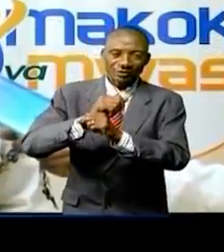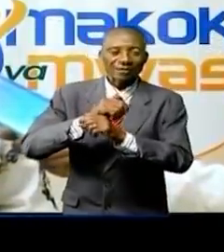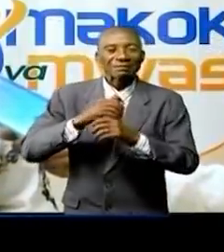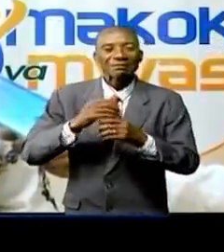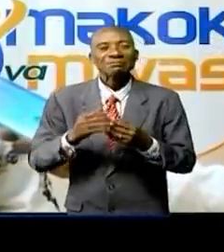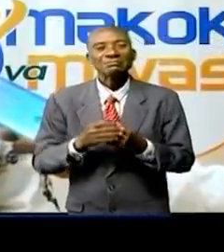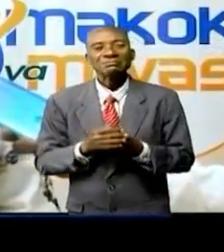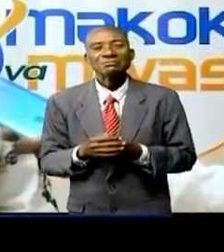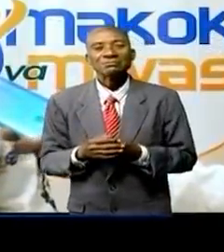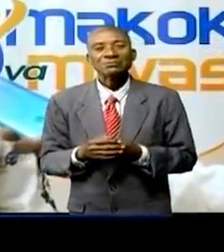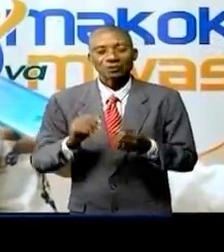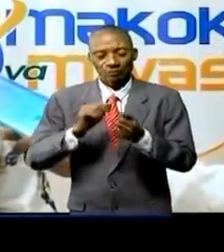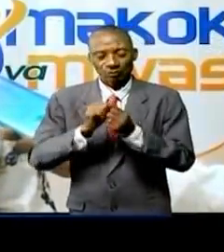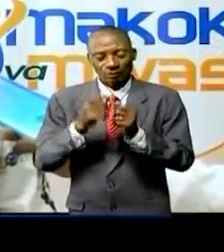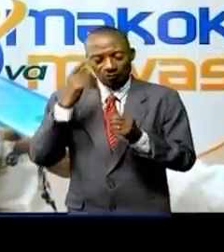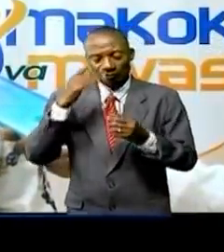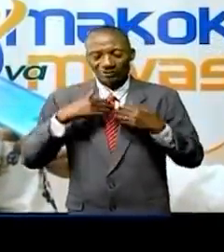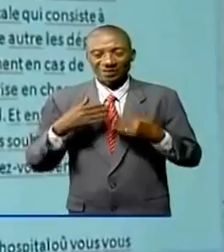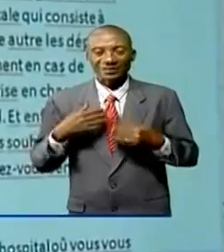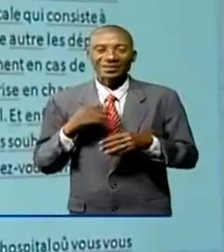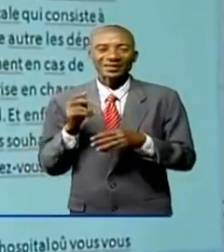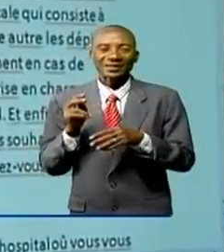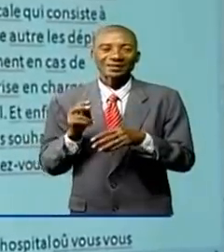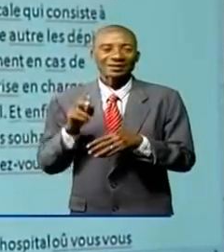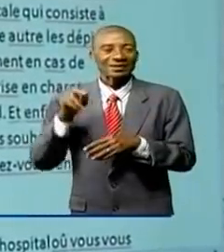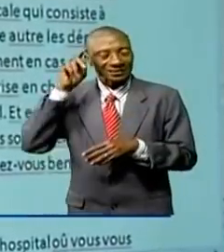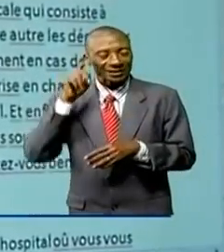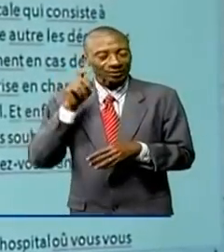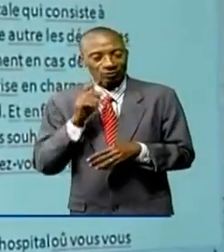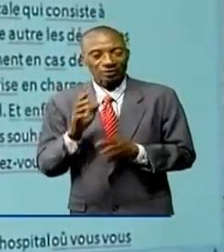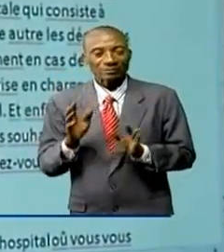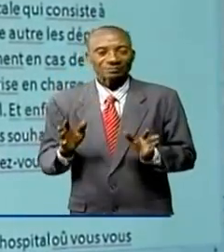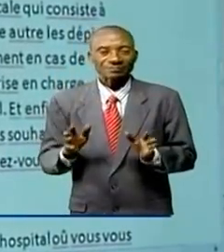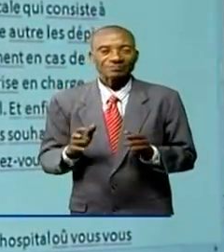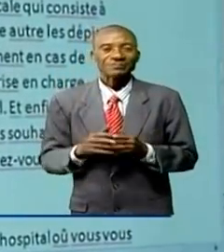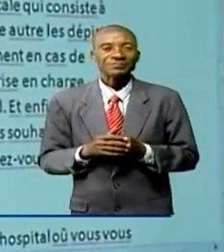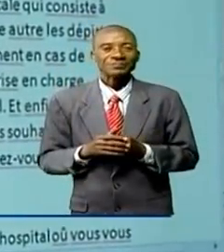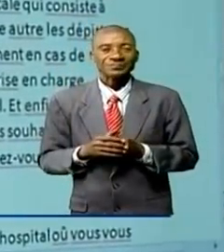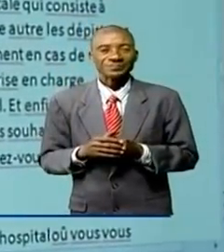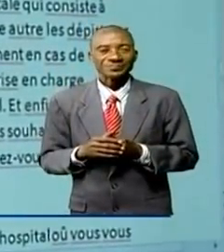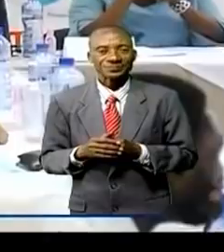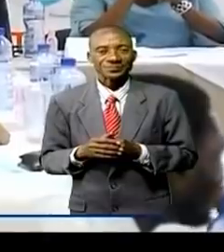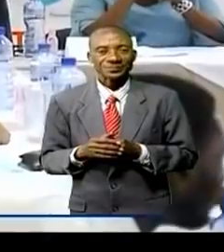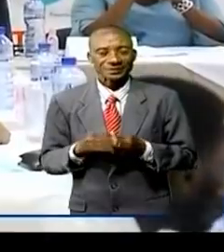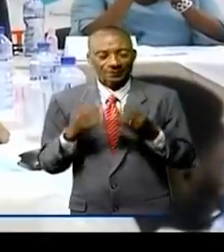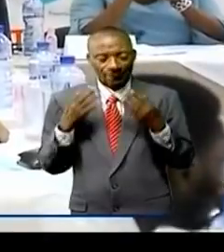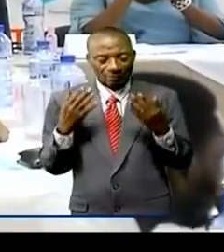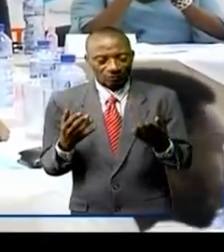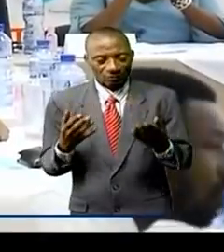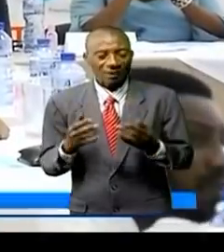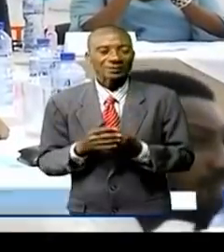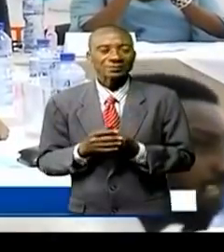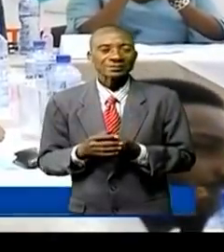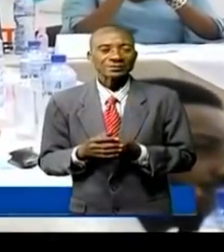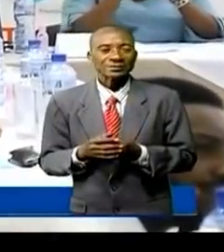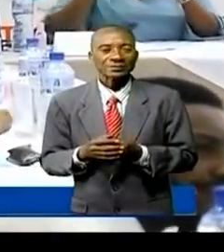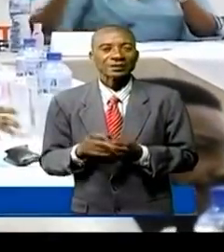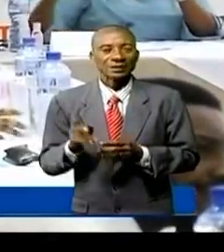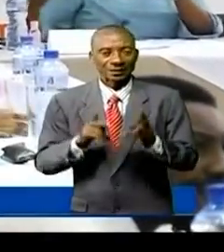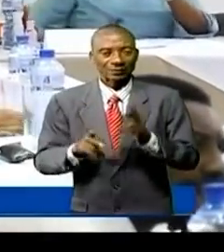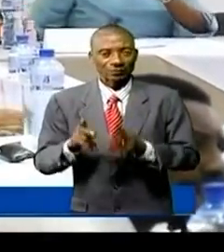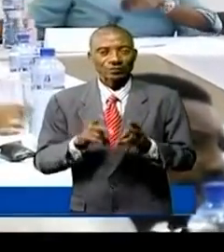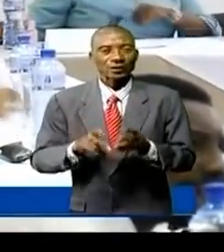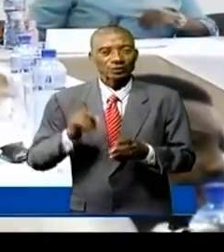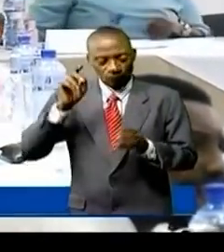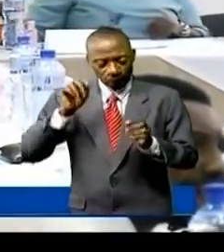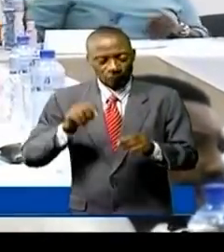santé sexuelle et reproductive. Notons que le 122 reste ce numéro vert que la population peut